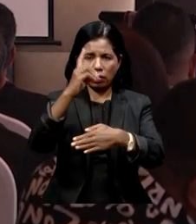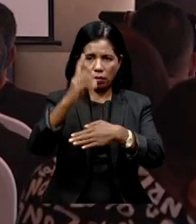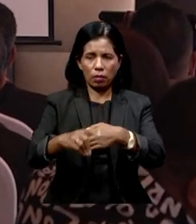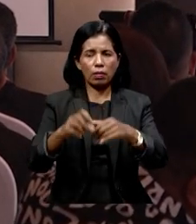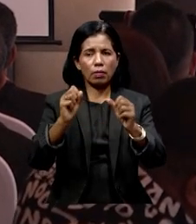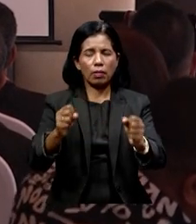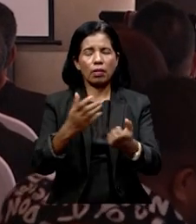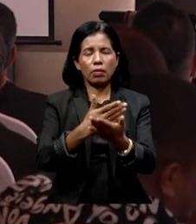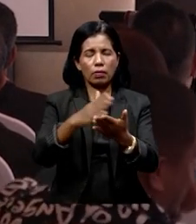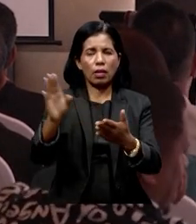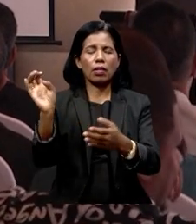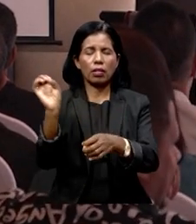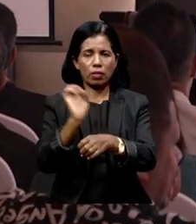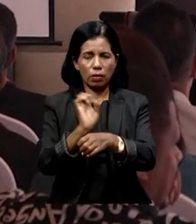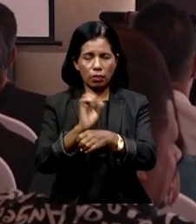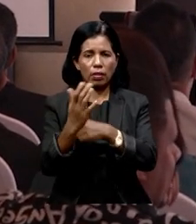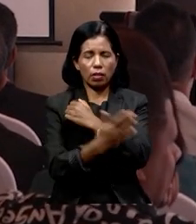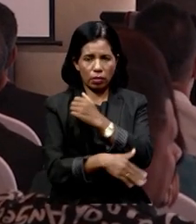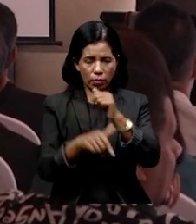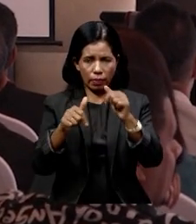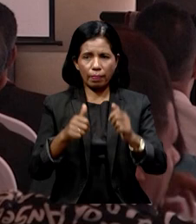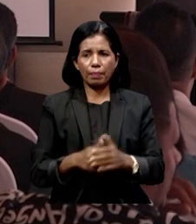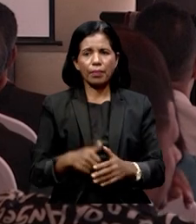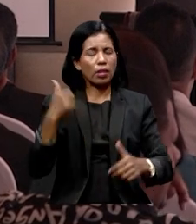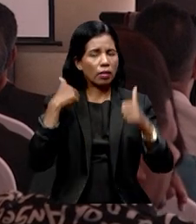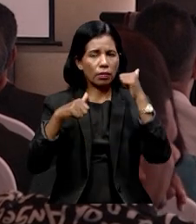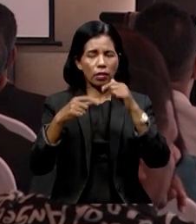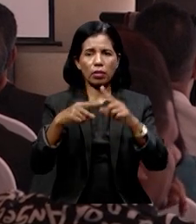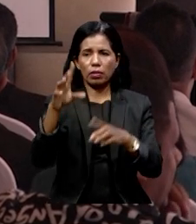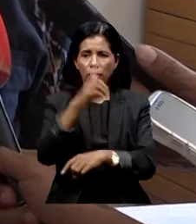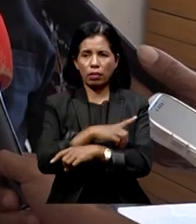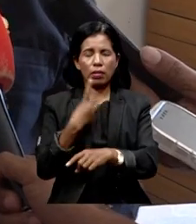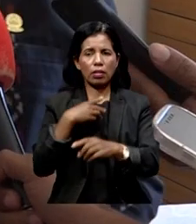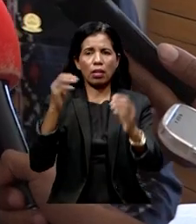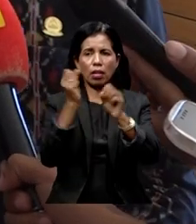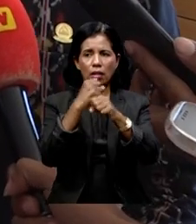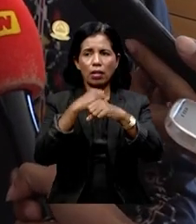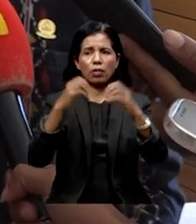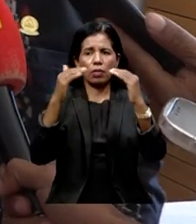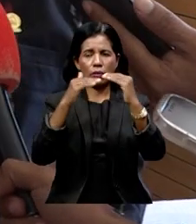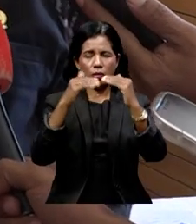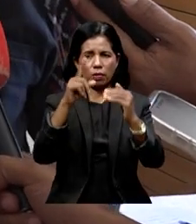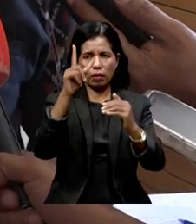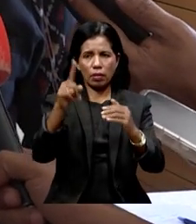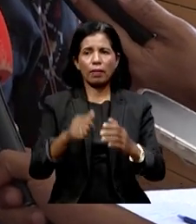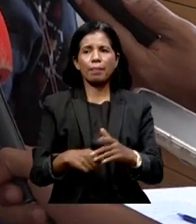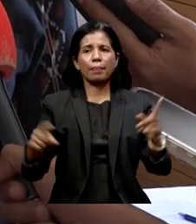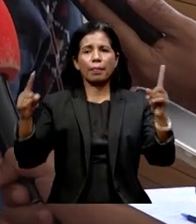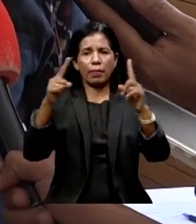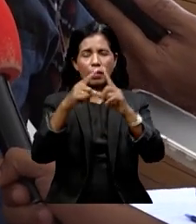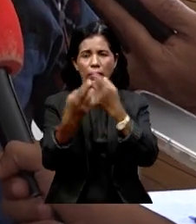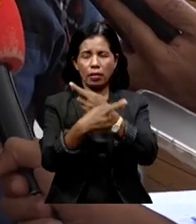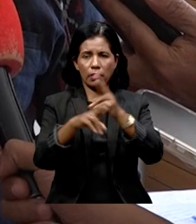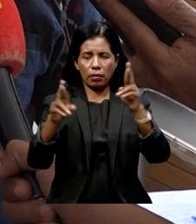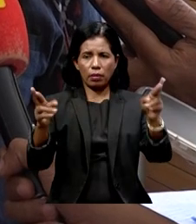bel diversifica economia i railaran atividad o ini ita halo workshop ida ba resultado